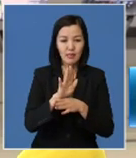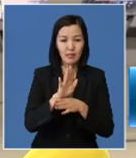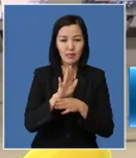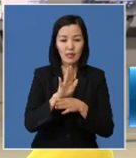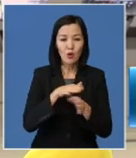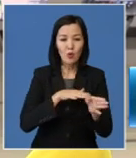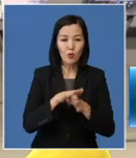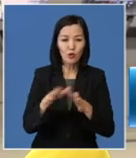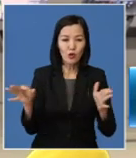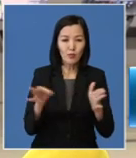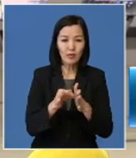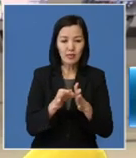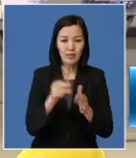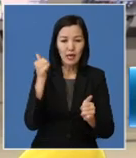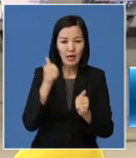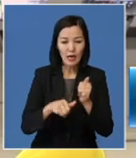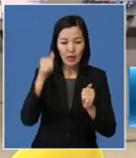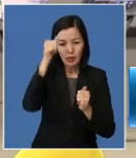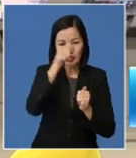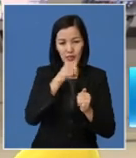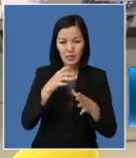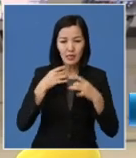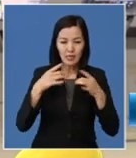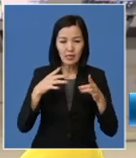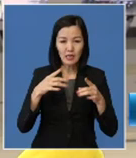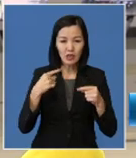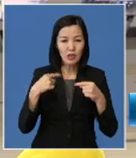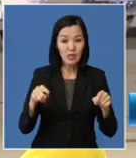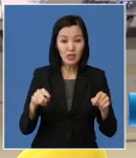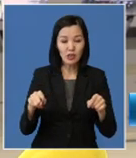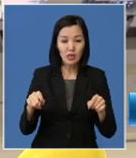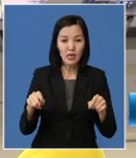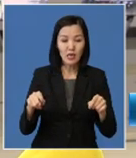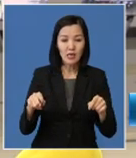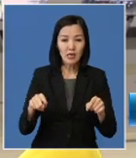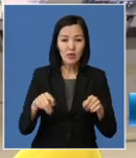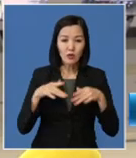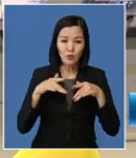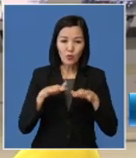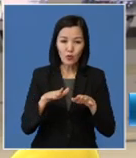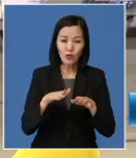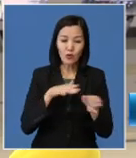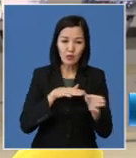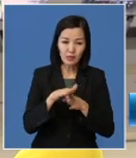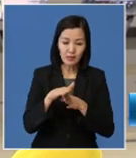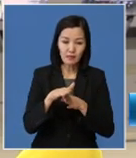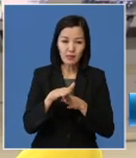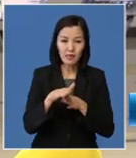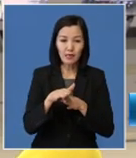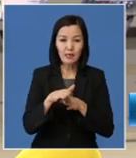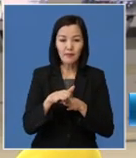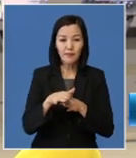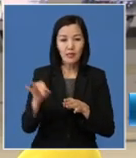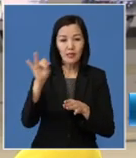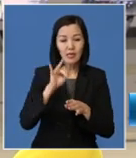әр жылды бір ерекше бір датамен атап өтеміз, жыл деп жариялаймыз. Бұрынғы жылдарда дін мен дәстүр үйлесімі, тарих тағылымы жылдары